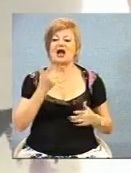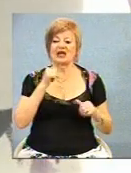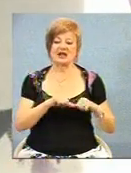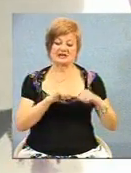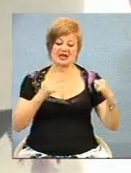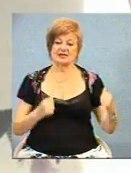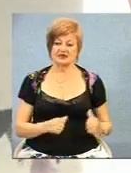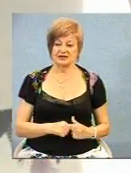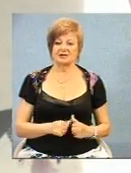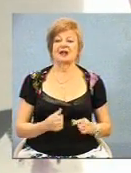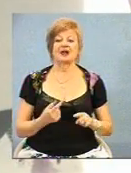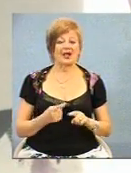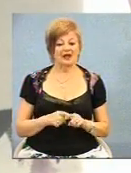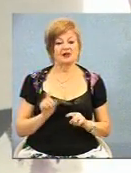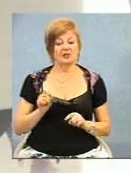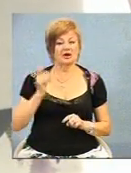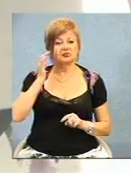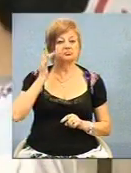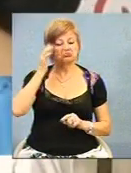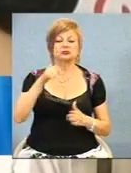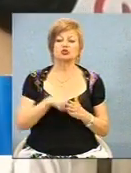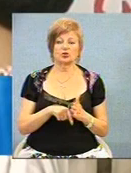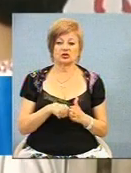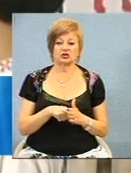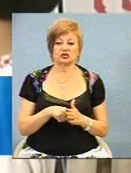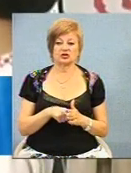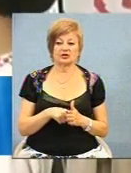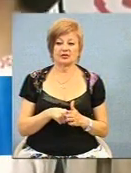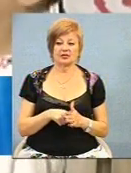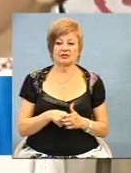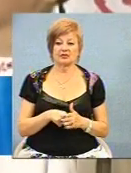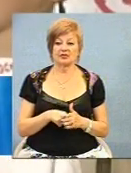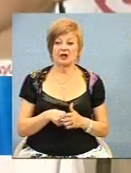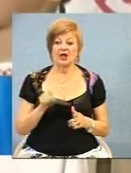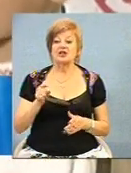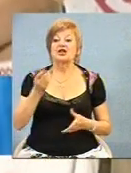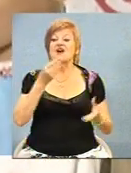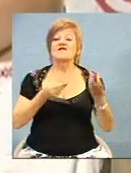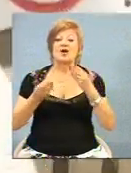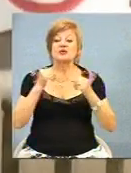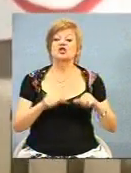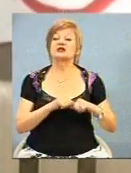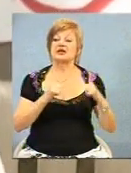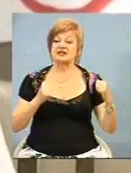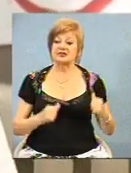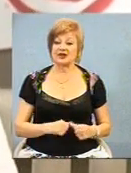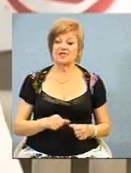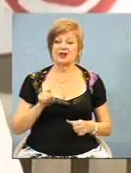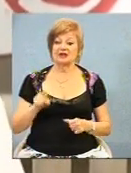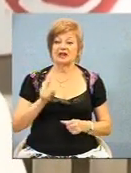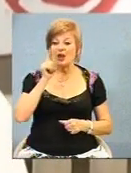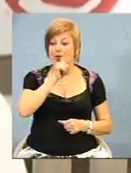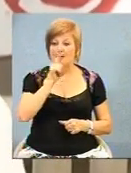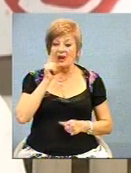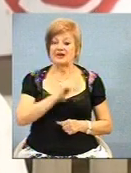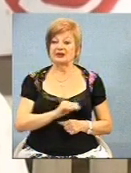має напрочуд не дитячий, філософський зміст. Забор або волшебне сердечко. Там маленькі